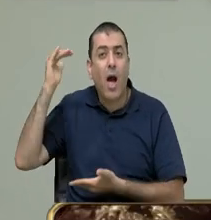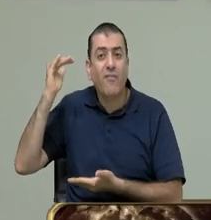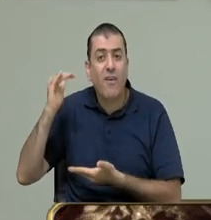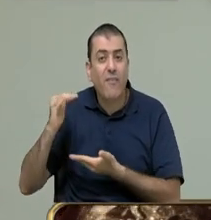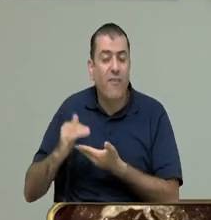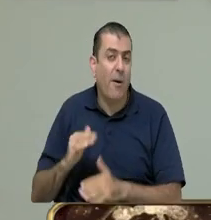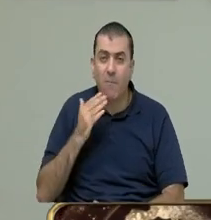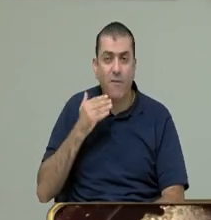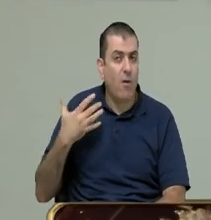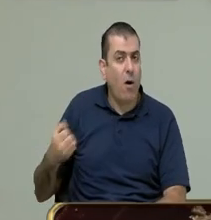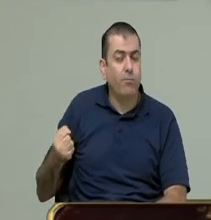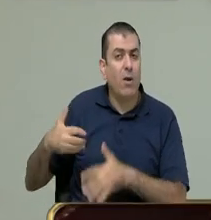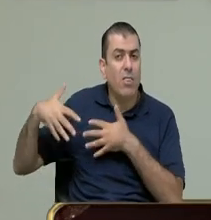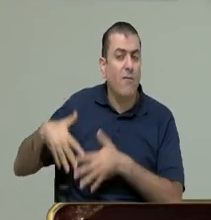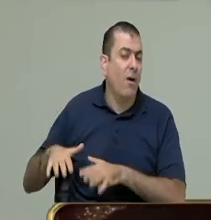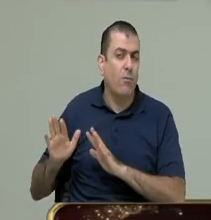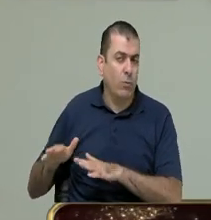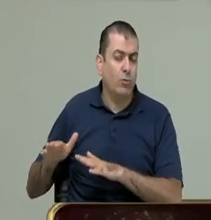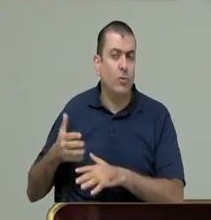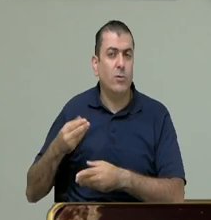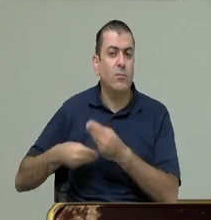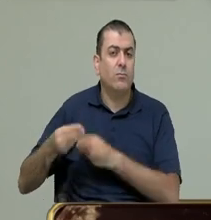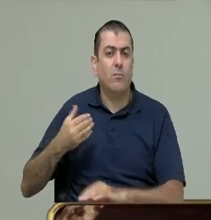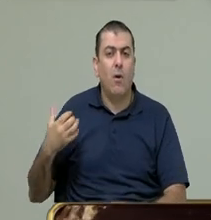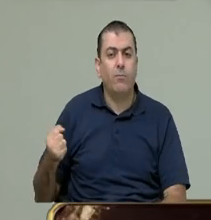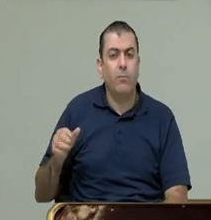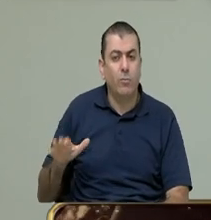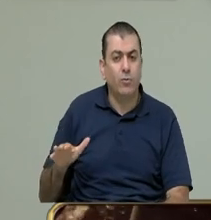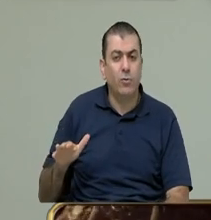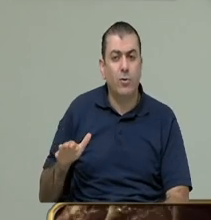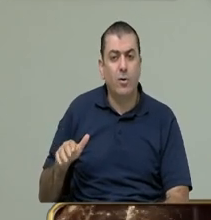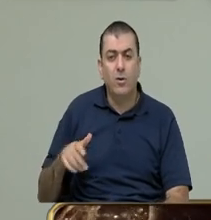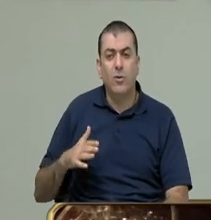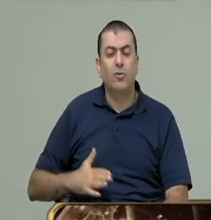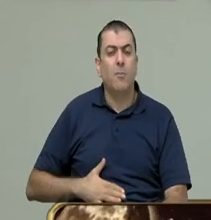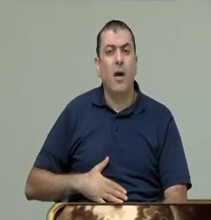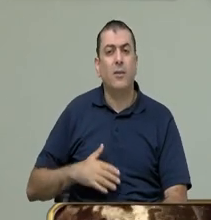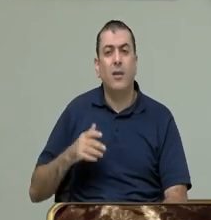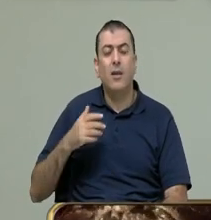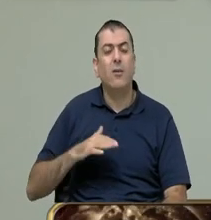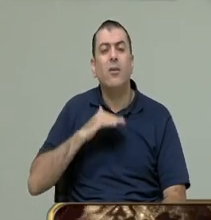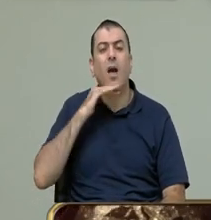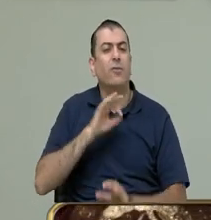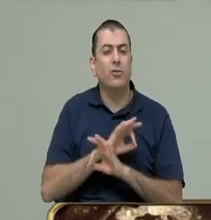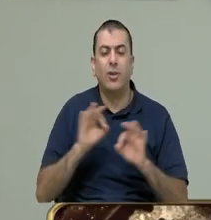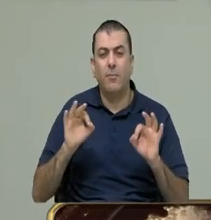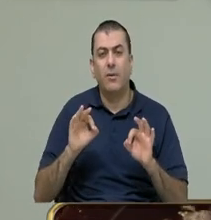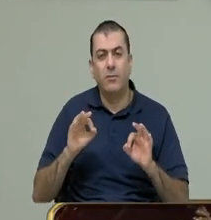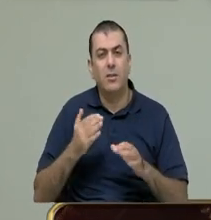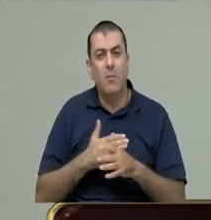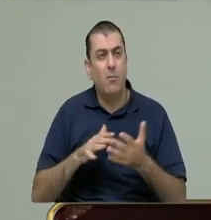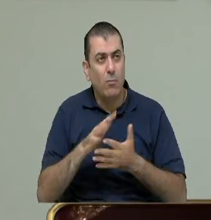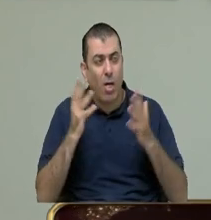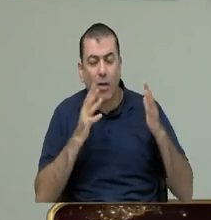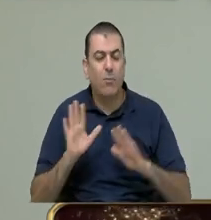والكميات التي يتم تخزينها في مستودعات وصوامع المملكه كميات امنه وكافيه من المخزون الاستراتيجي من هذه